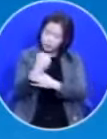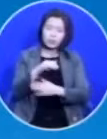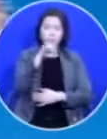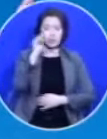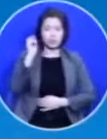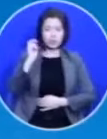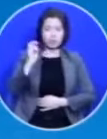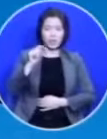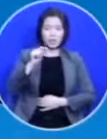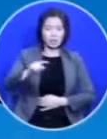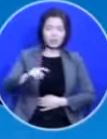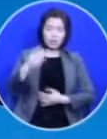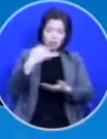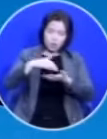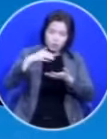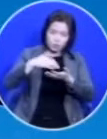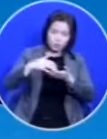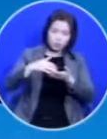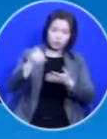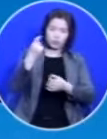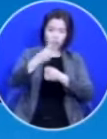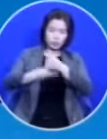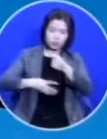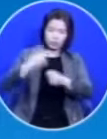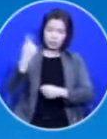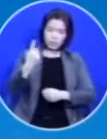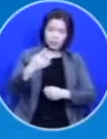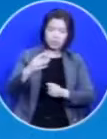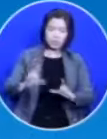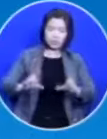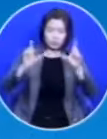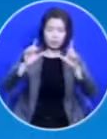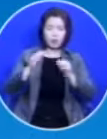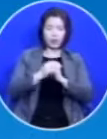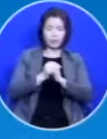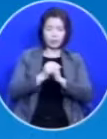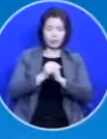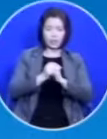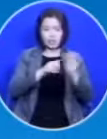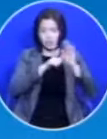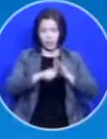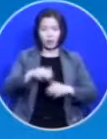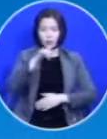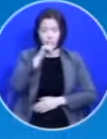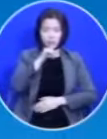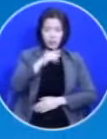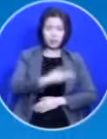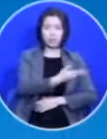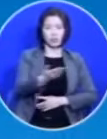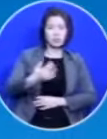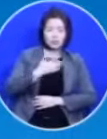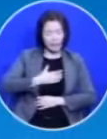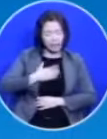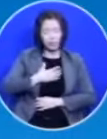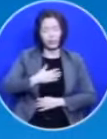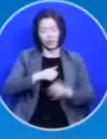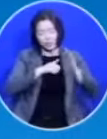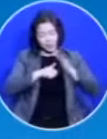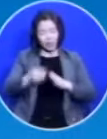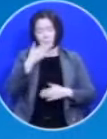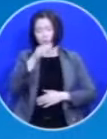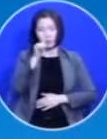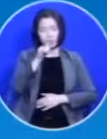썩으면 그렇게 보고 계십니다 여러분이 속상하다 괴롭다 견딜 수 없다